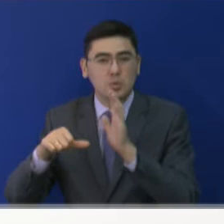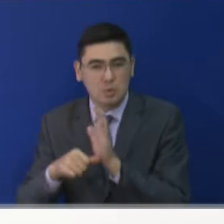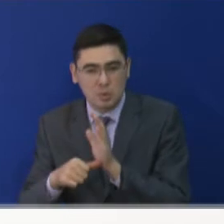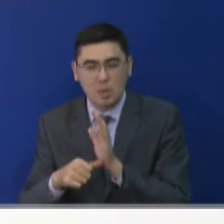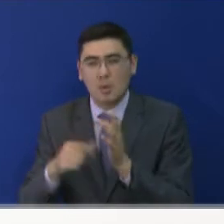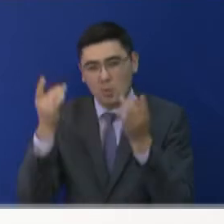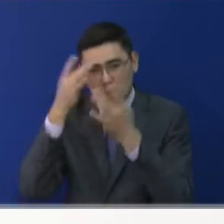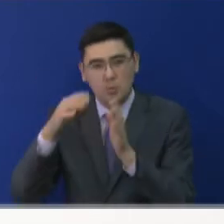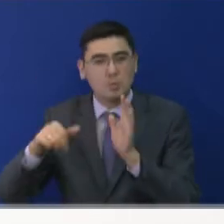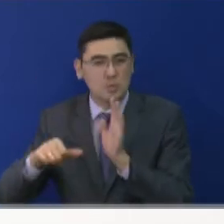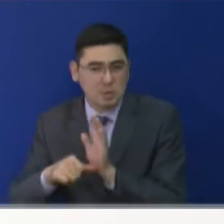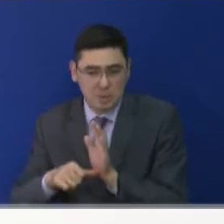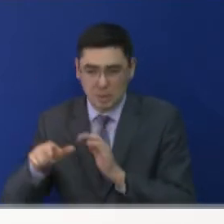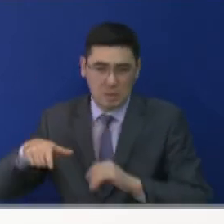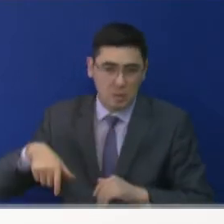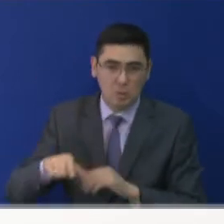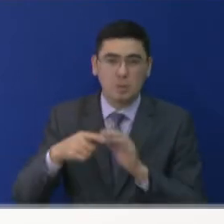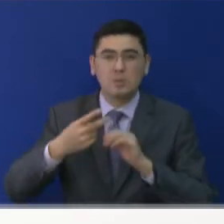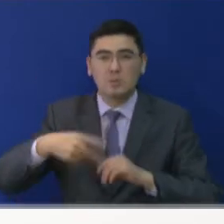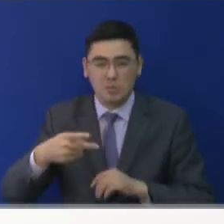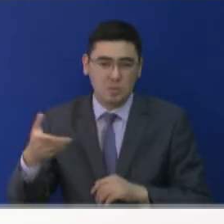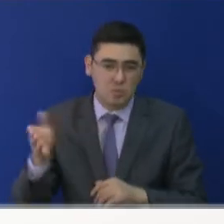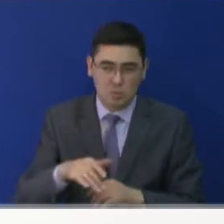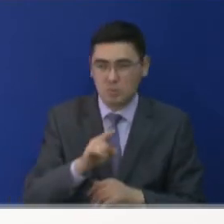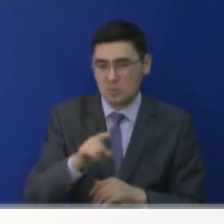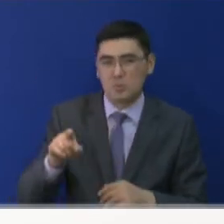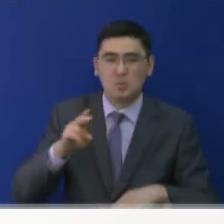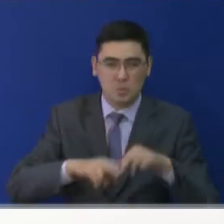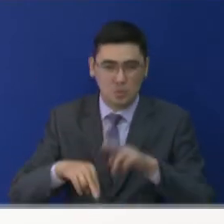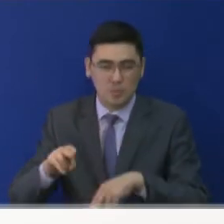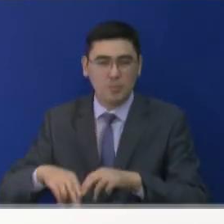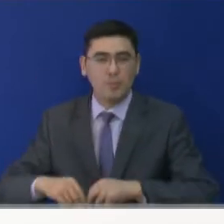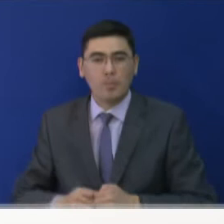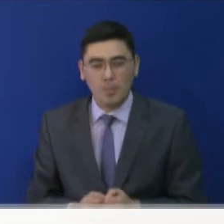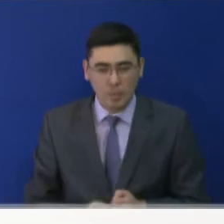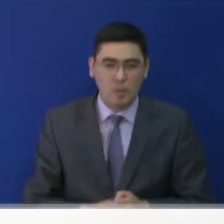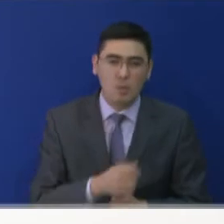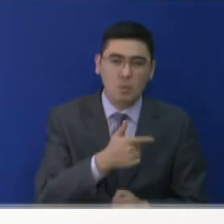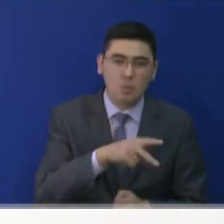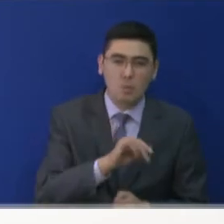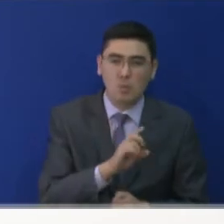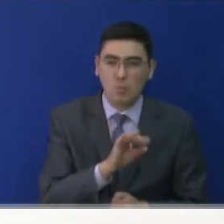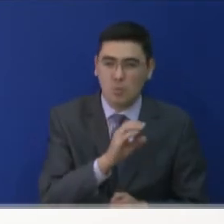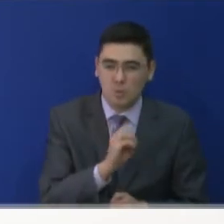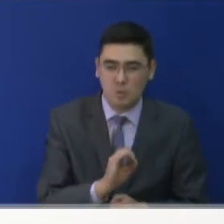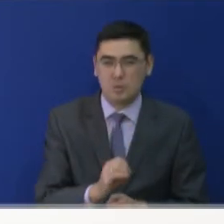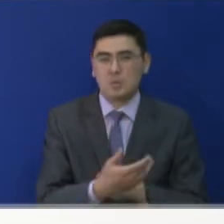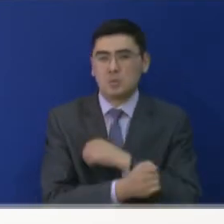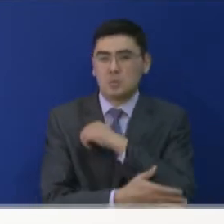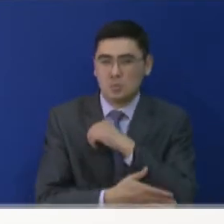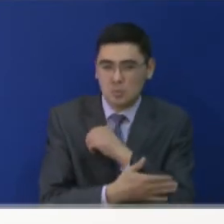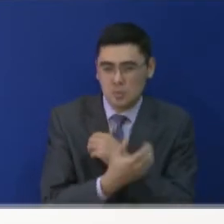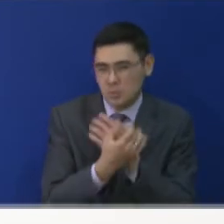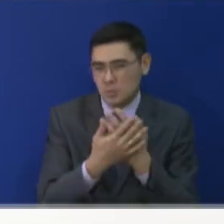да 6, жол жөндеу саласында 20 жоба. Жобалар Глубокая, Бородулиха, Көкбөкті, Күршім, Мархакөл, Үржар және